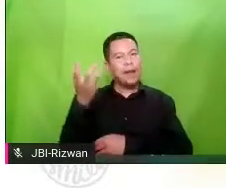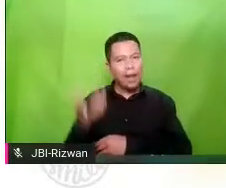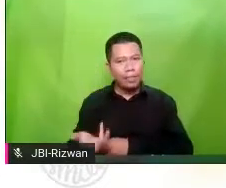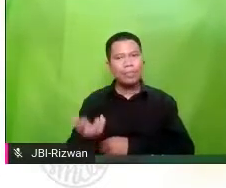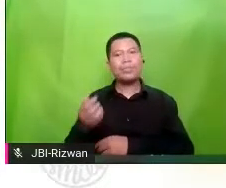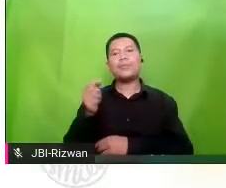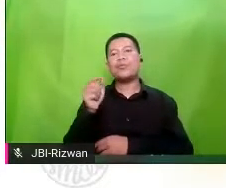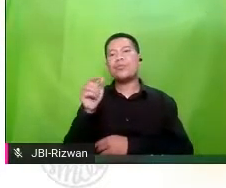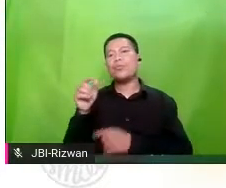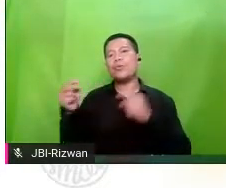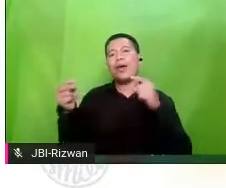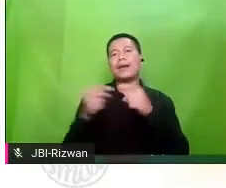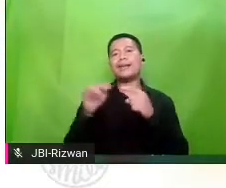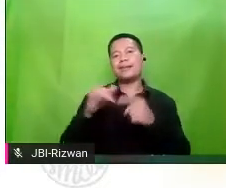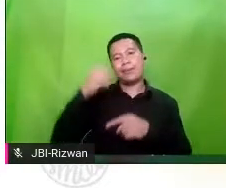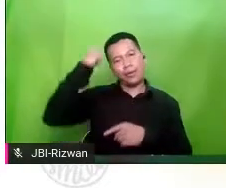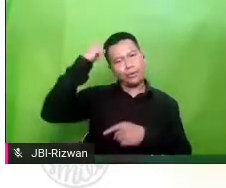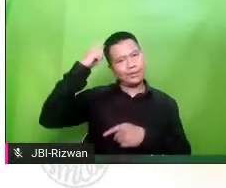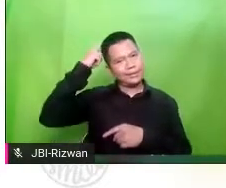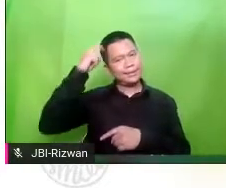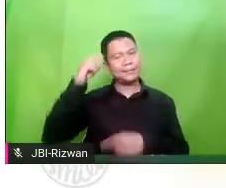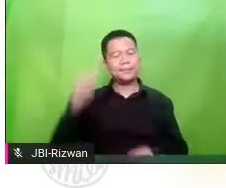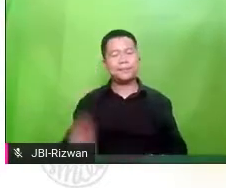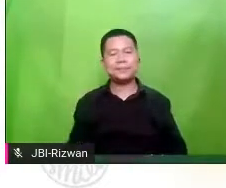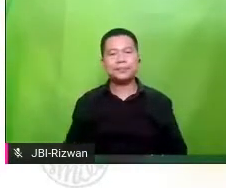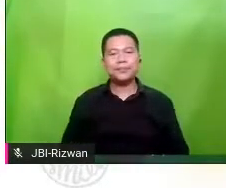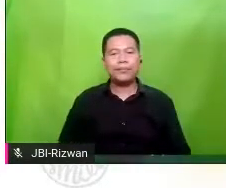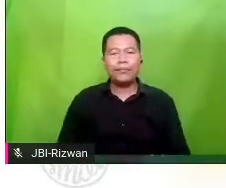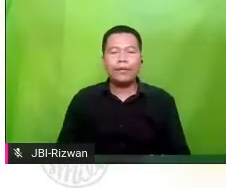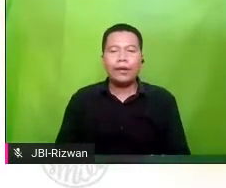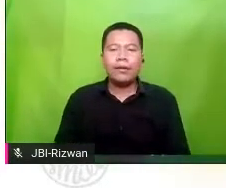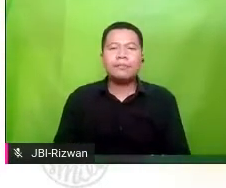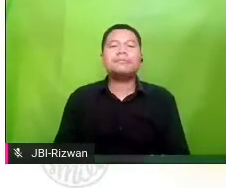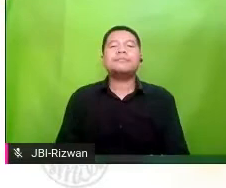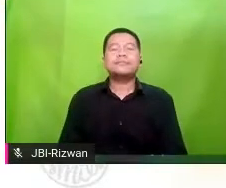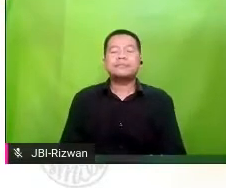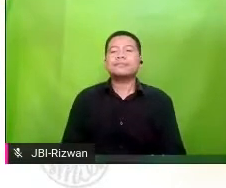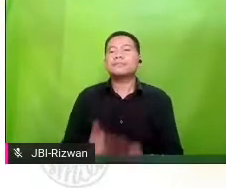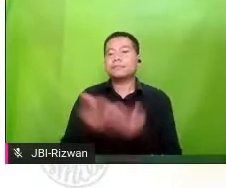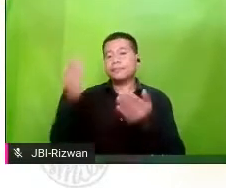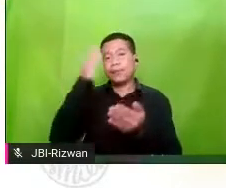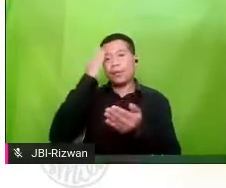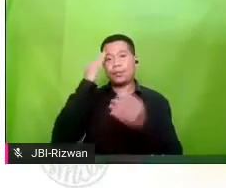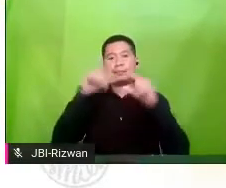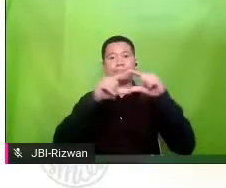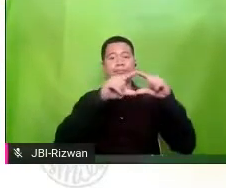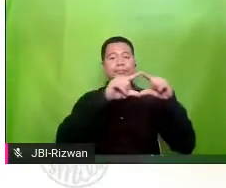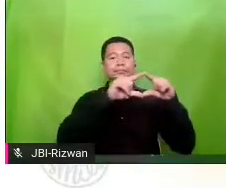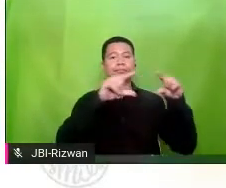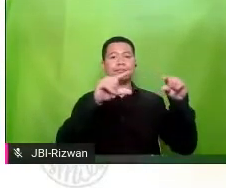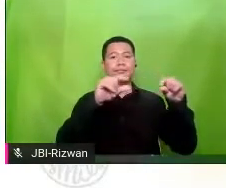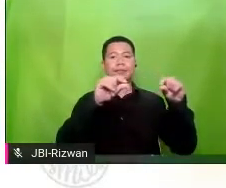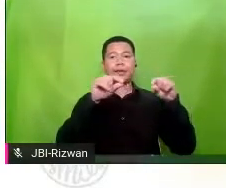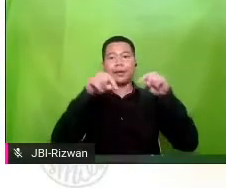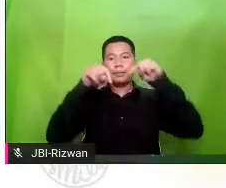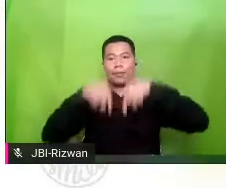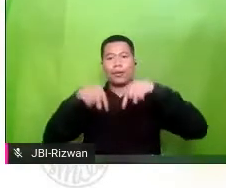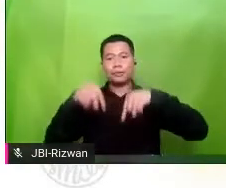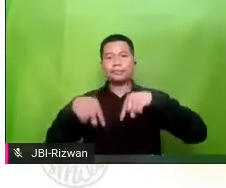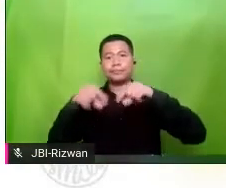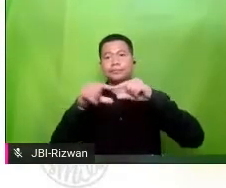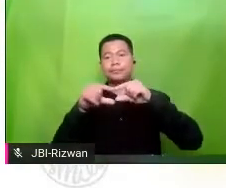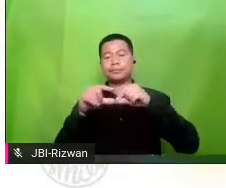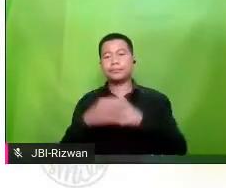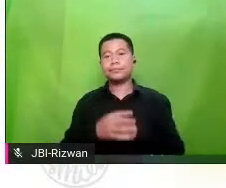dengan kognisi. Ya. Yang juga perlu kita perhatikan adalah yang bawah, persepsi sensoris ya, karena seringkali